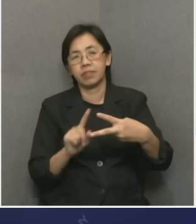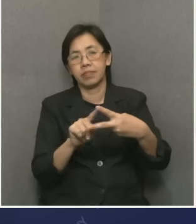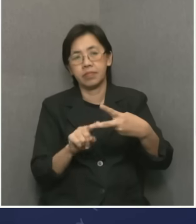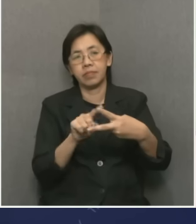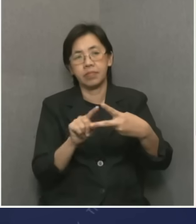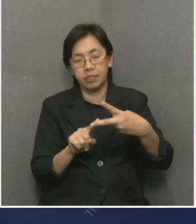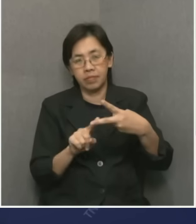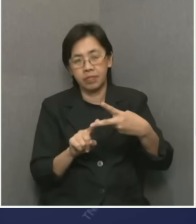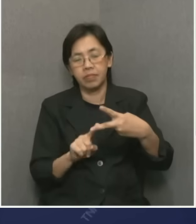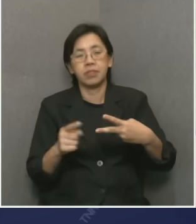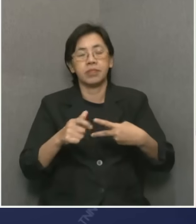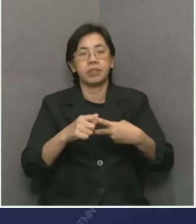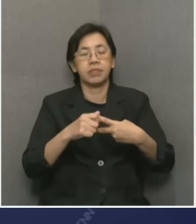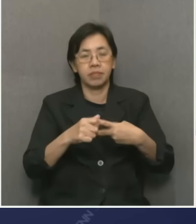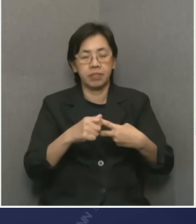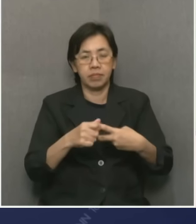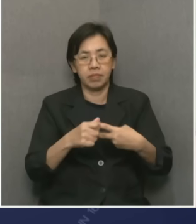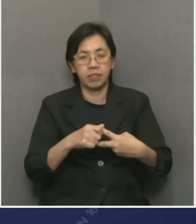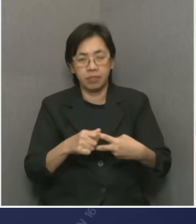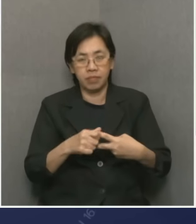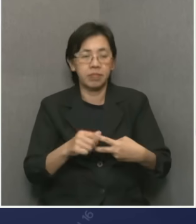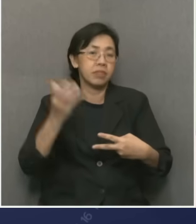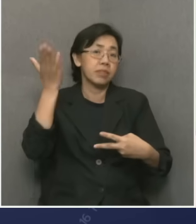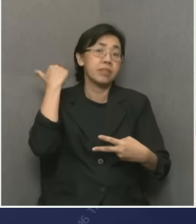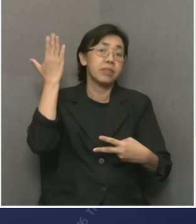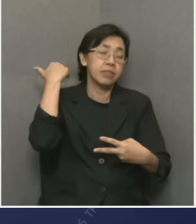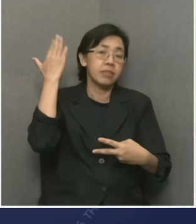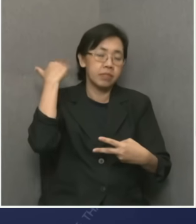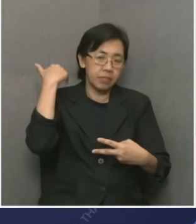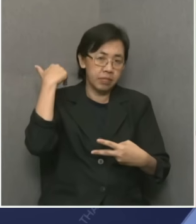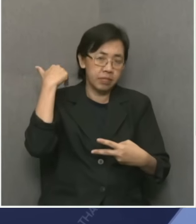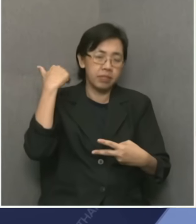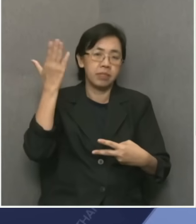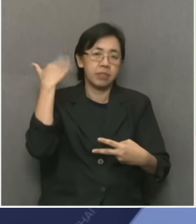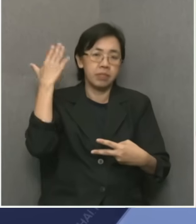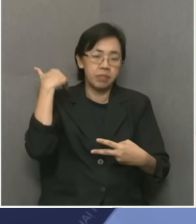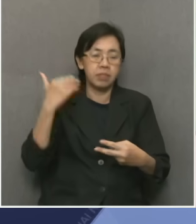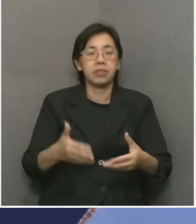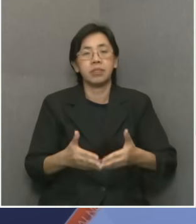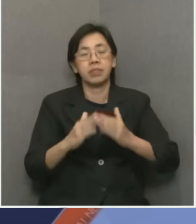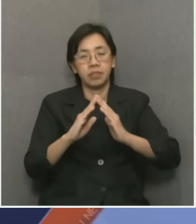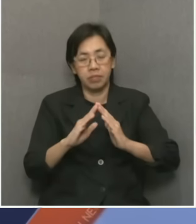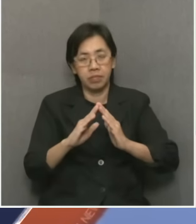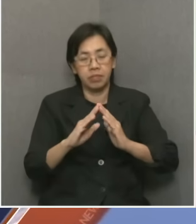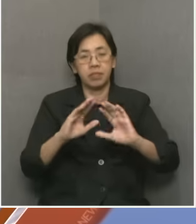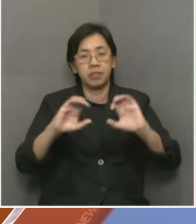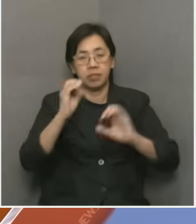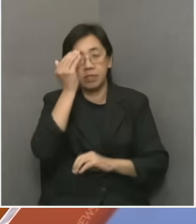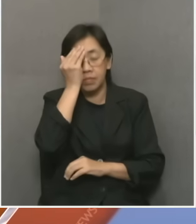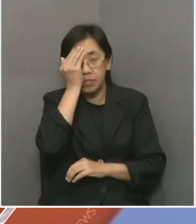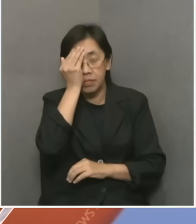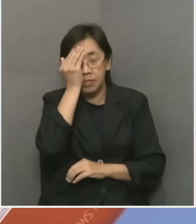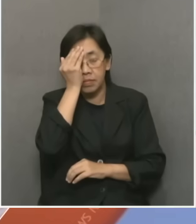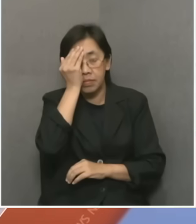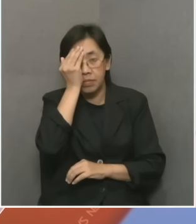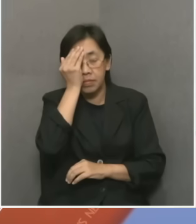นะครับลักษณะที่เกิดขึ้นในอดีตเนี่ยนะตั้งแต่มีการก่อตั้งรัฐอิสราเอลขึ้นมานะครับ